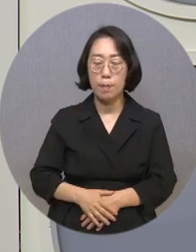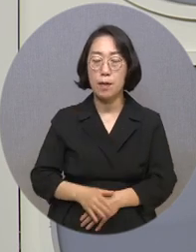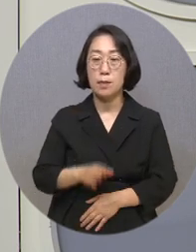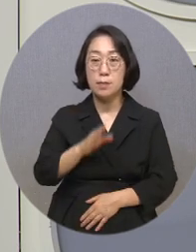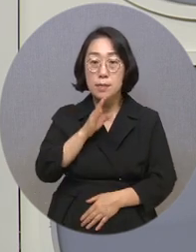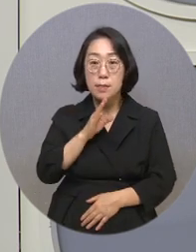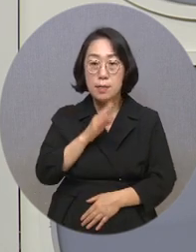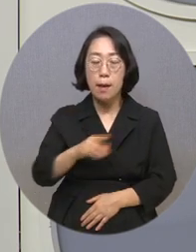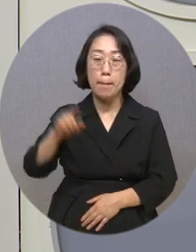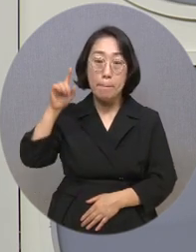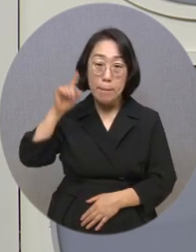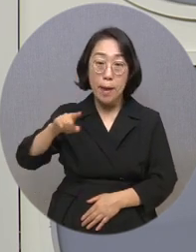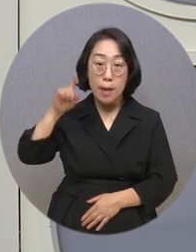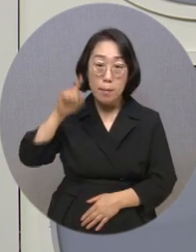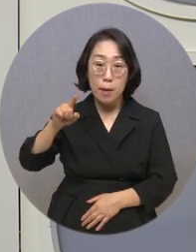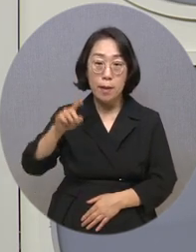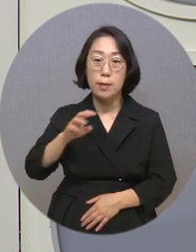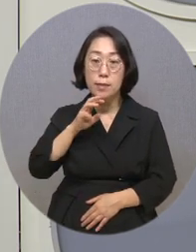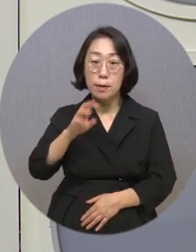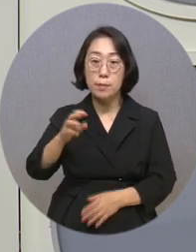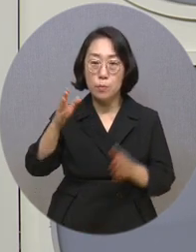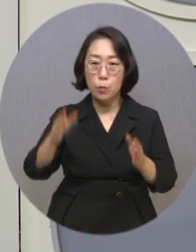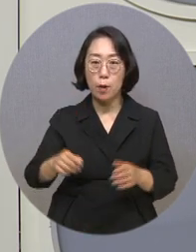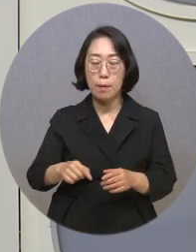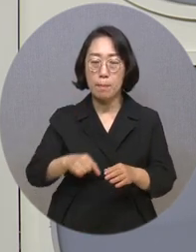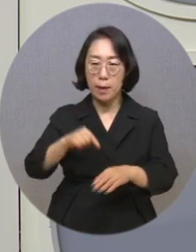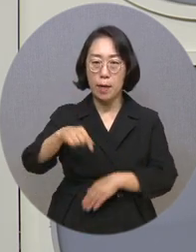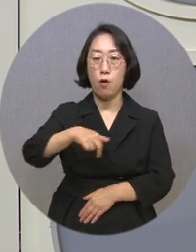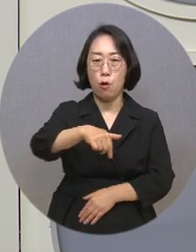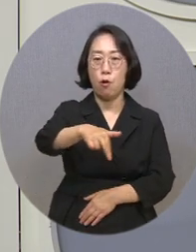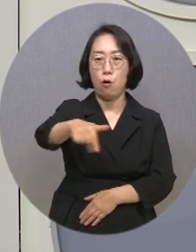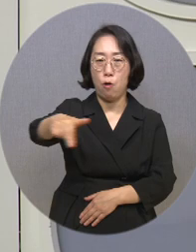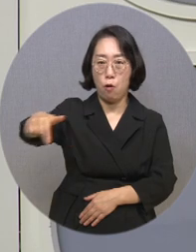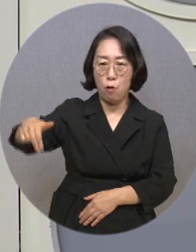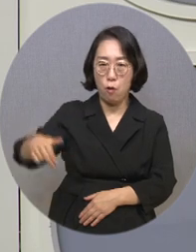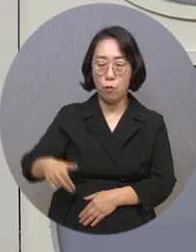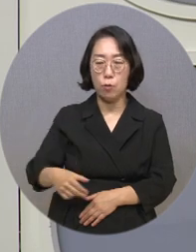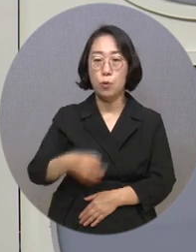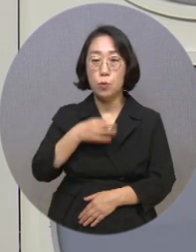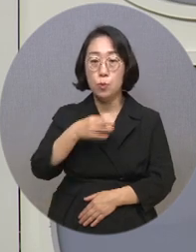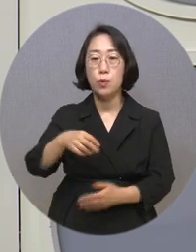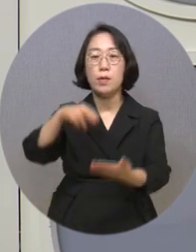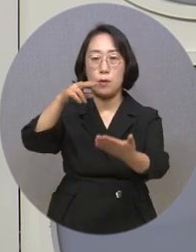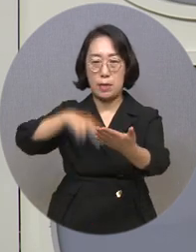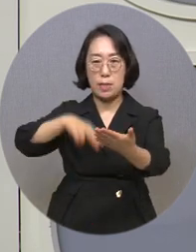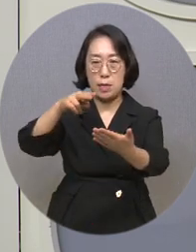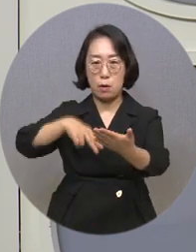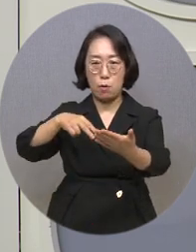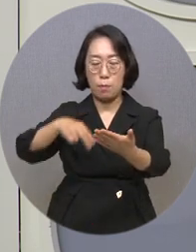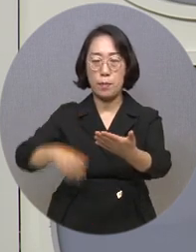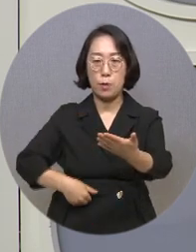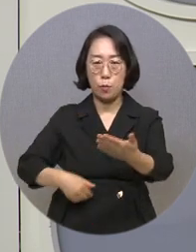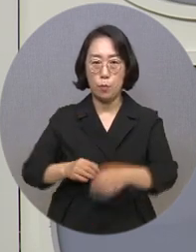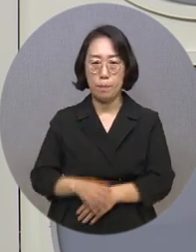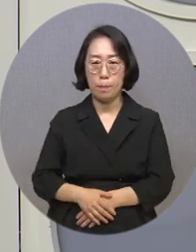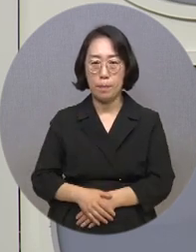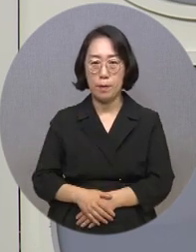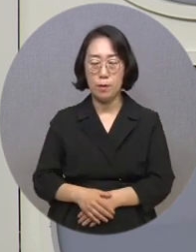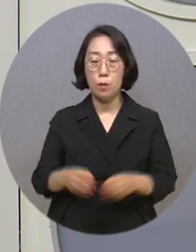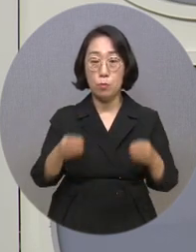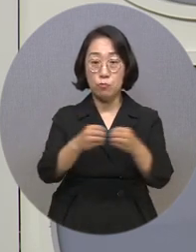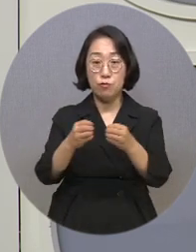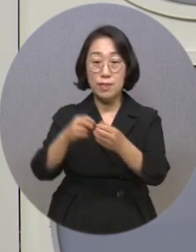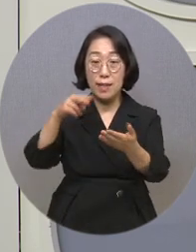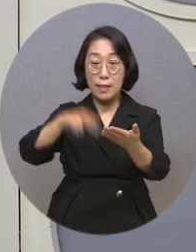진짜 매일같이 한 30분 이상 걸어야 되고 그리고 소리 내서 뭘 읽어야 돼요. 그런 의미에서 저는 신앙성이 참